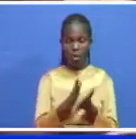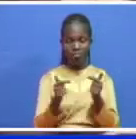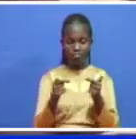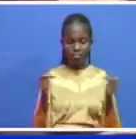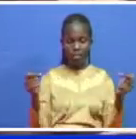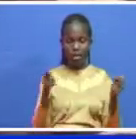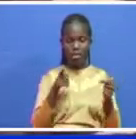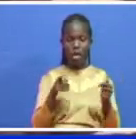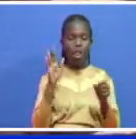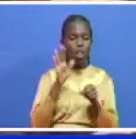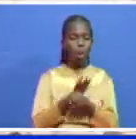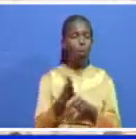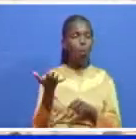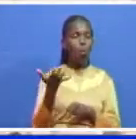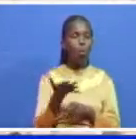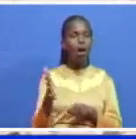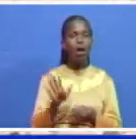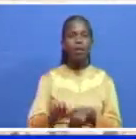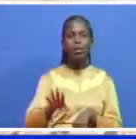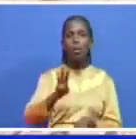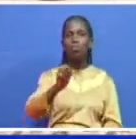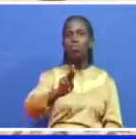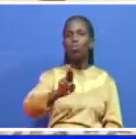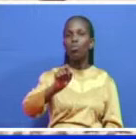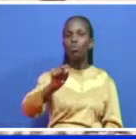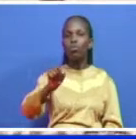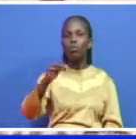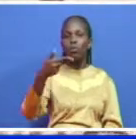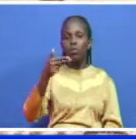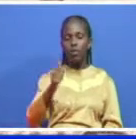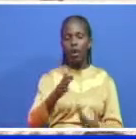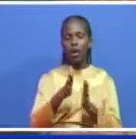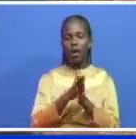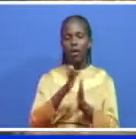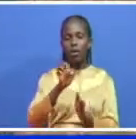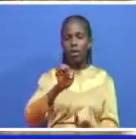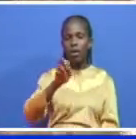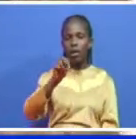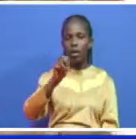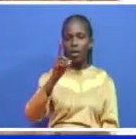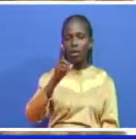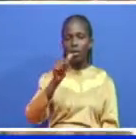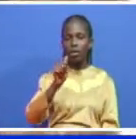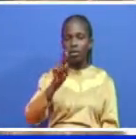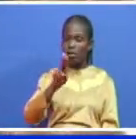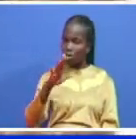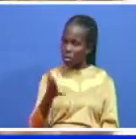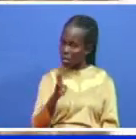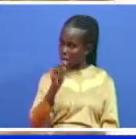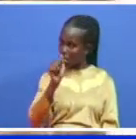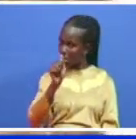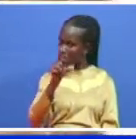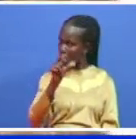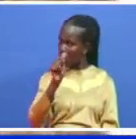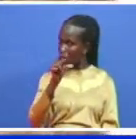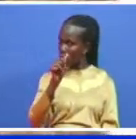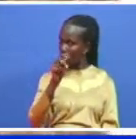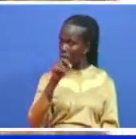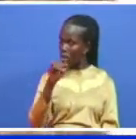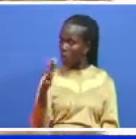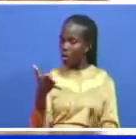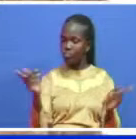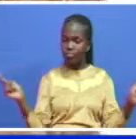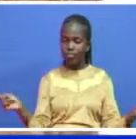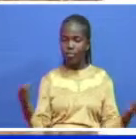nisio isi kathi itamune sio nisia modha ila kitu icha idhio na enda umalalani ila kitu icha umalone wasua na kuya mwingia yulu fala aidi